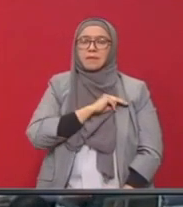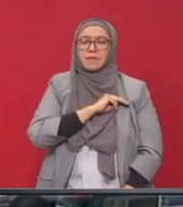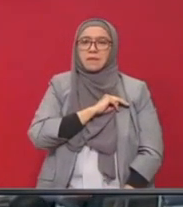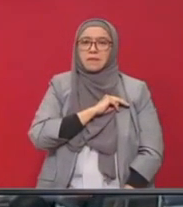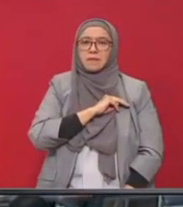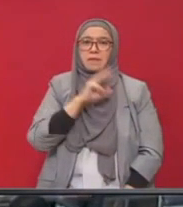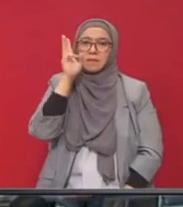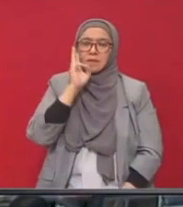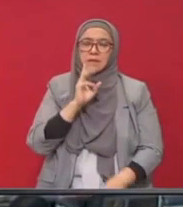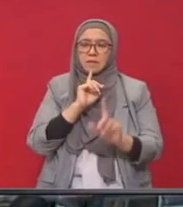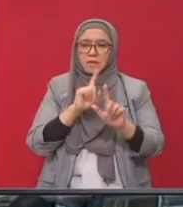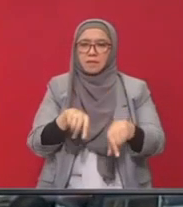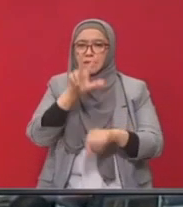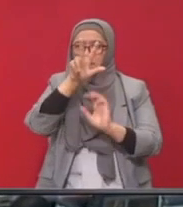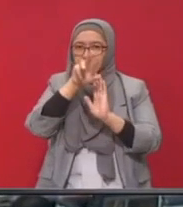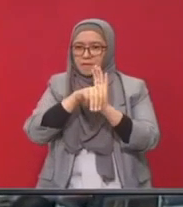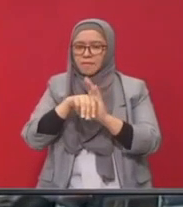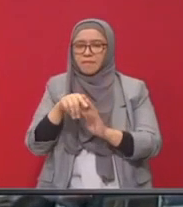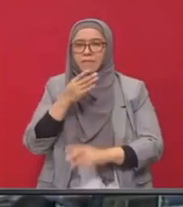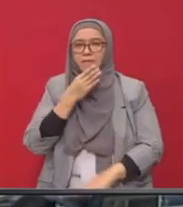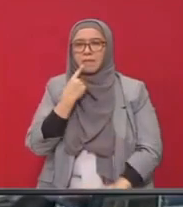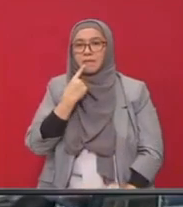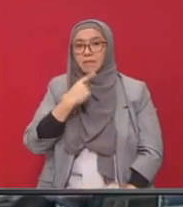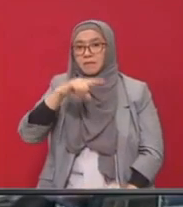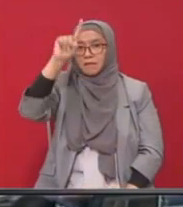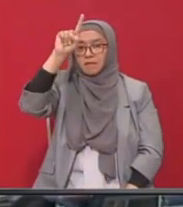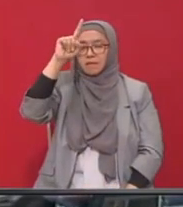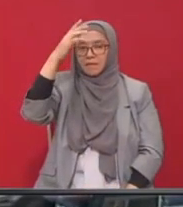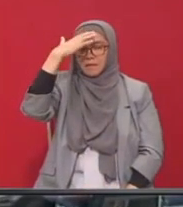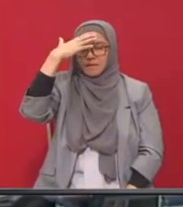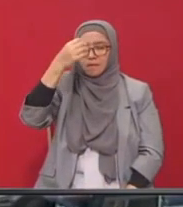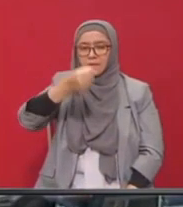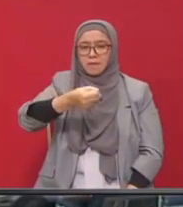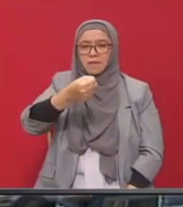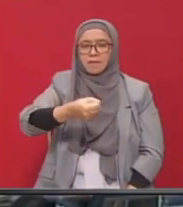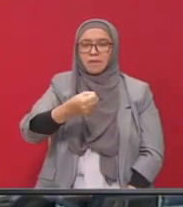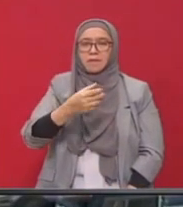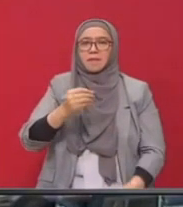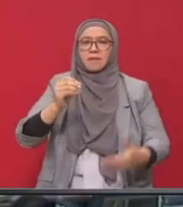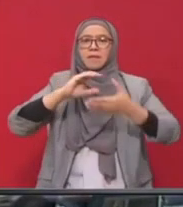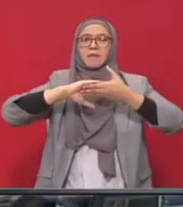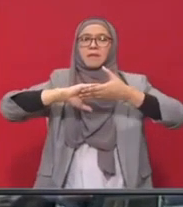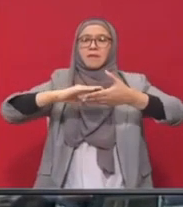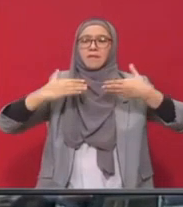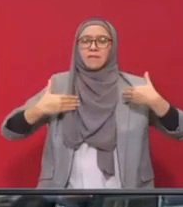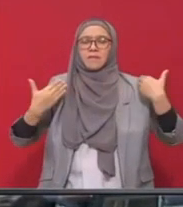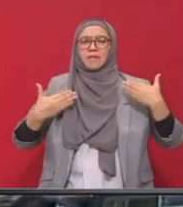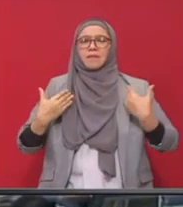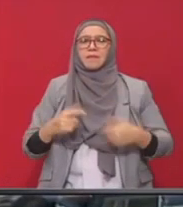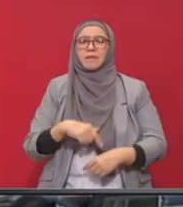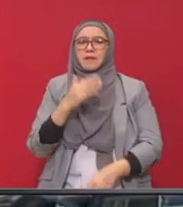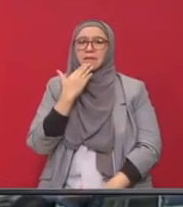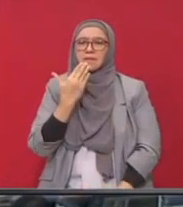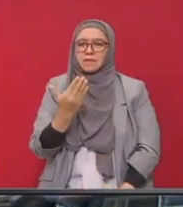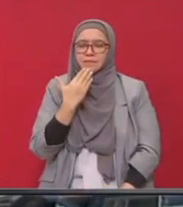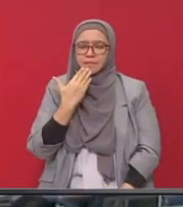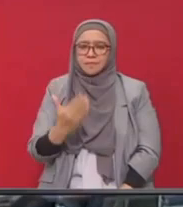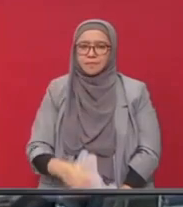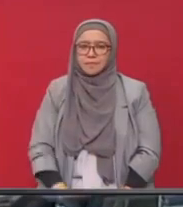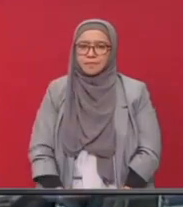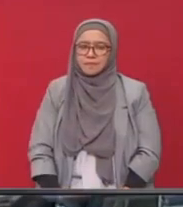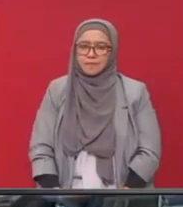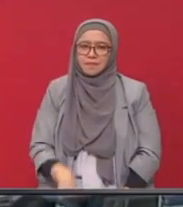gini sebelah rohmani Rohim sadamatsu marah matullahi wabarakatuh dan salam sejahtera terima kasih